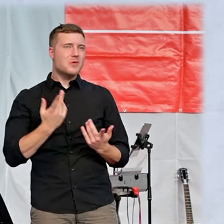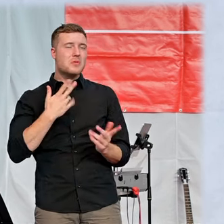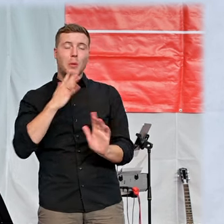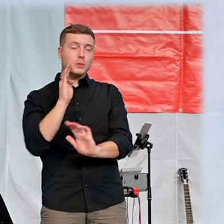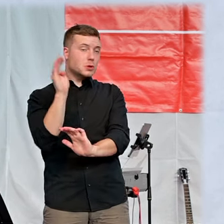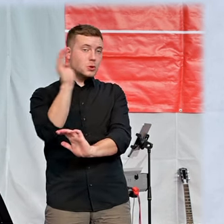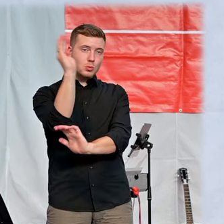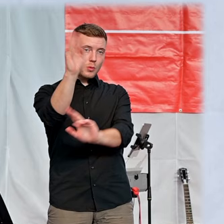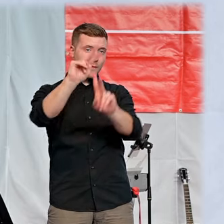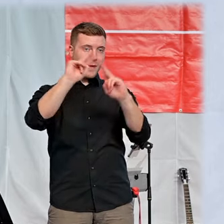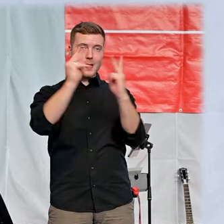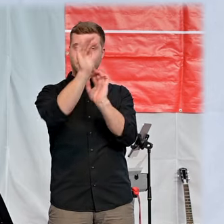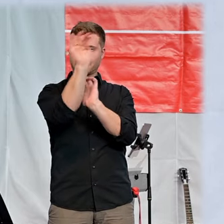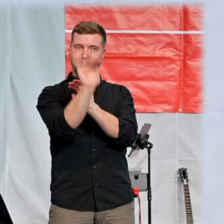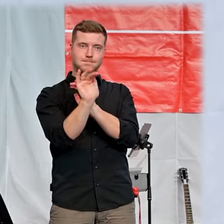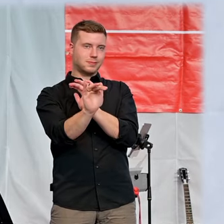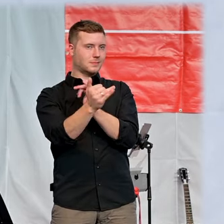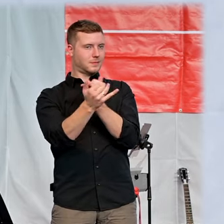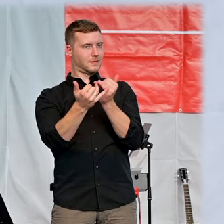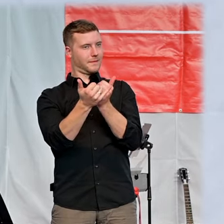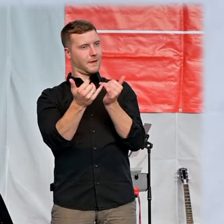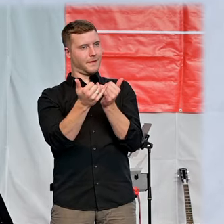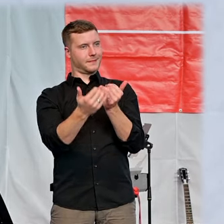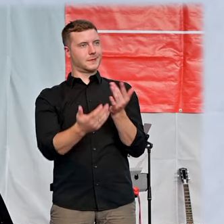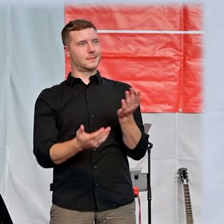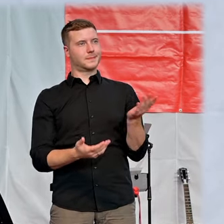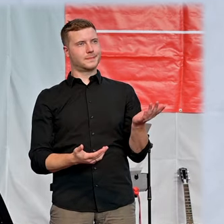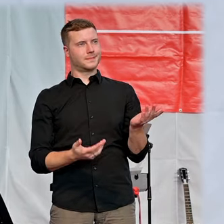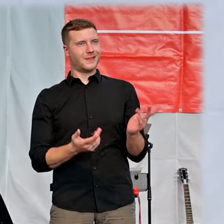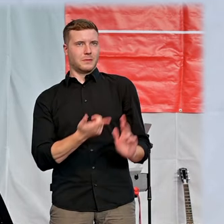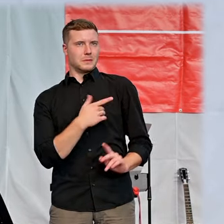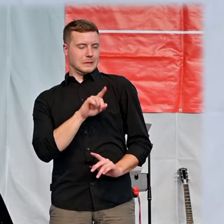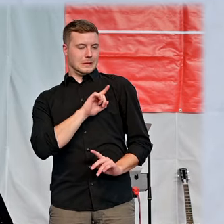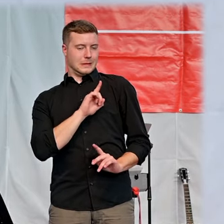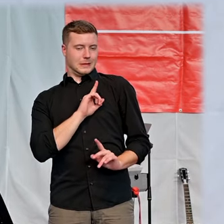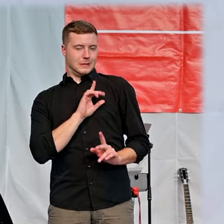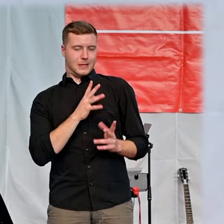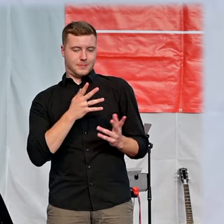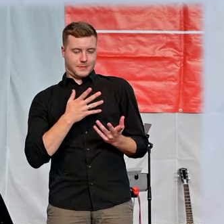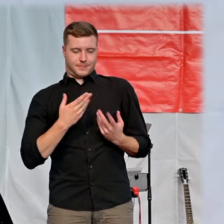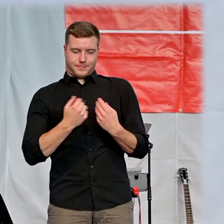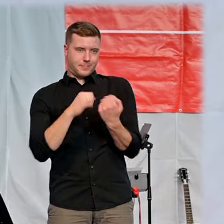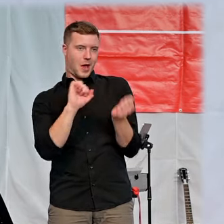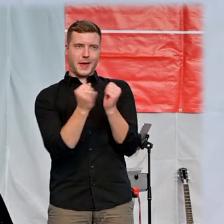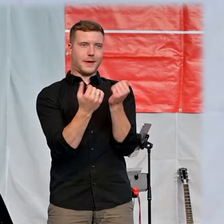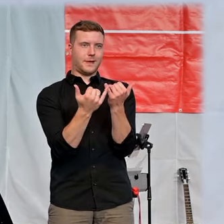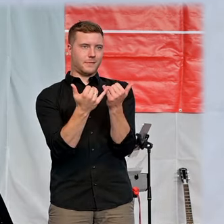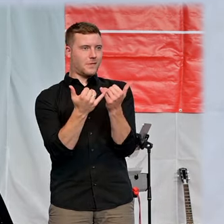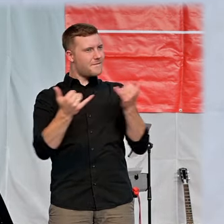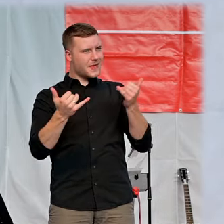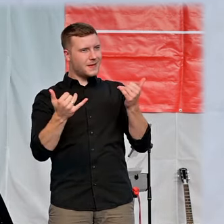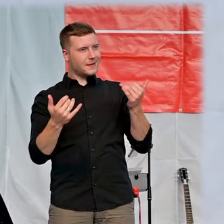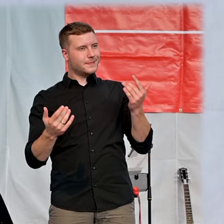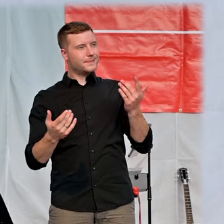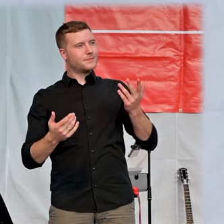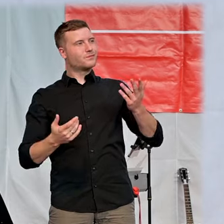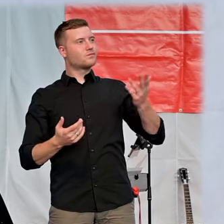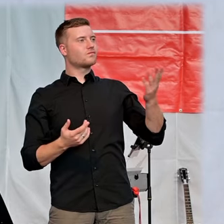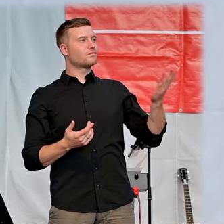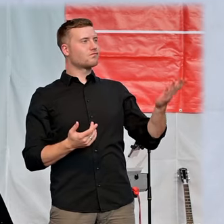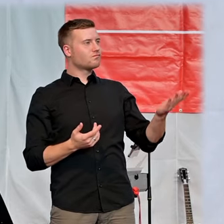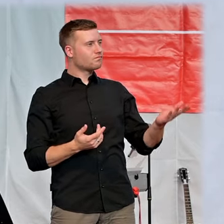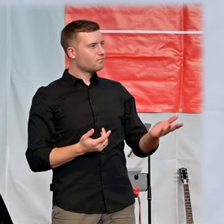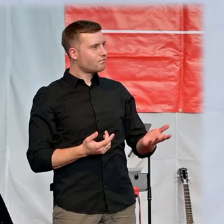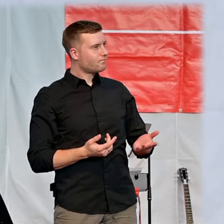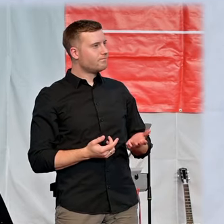können. Nun, wie reagiere ich darauf? Das sind wohl sehr, sehr massive,